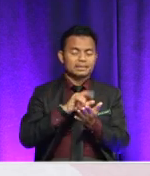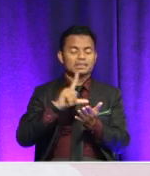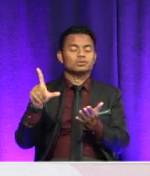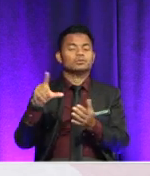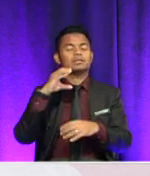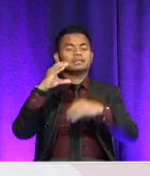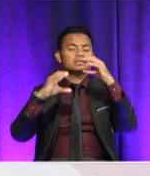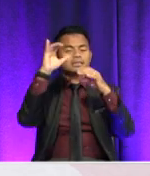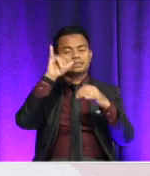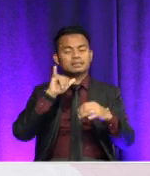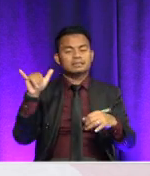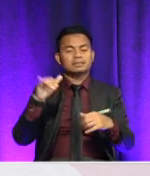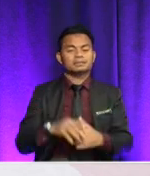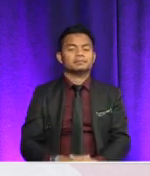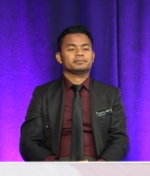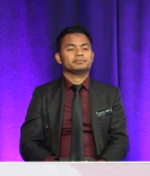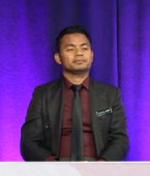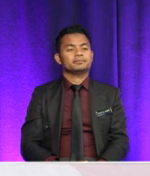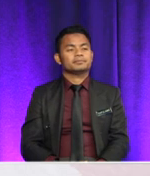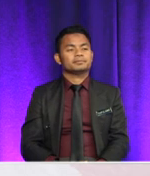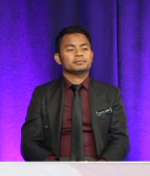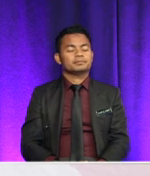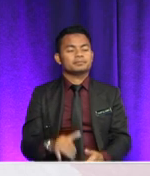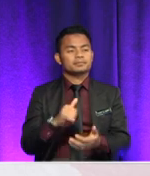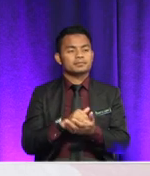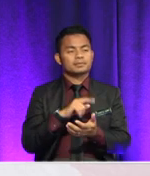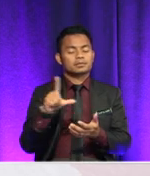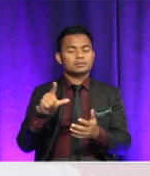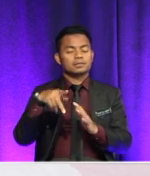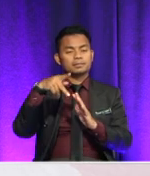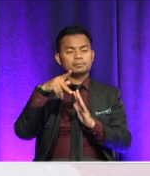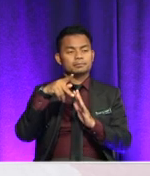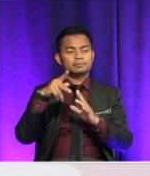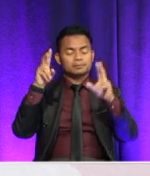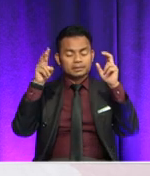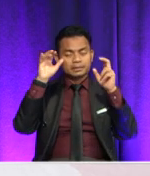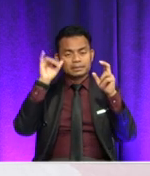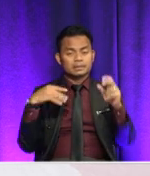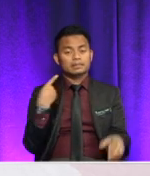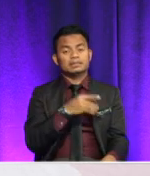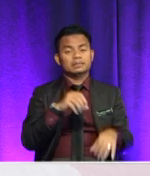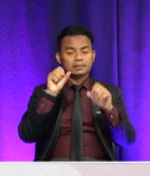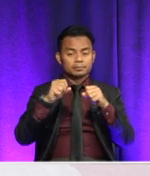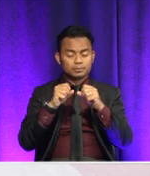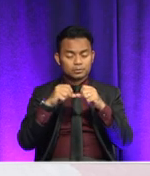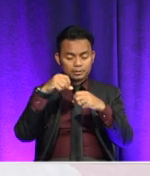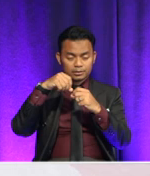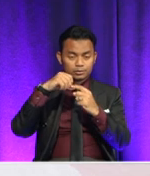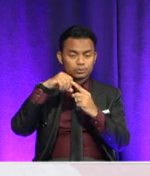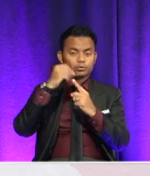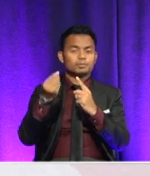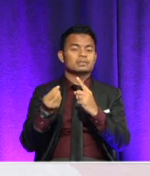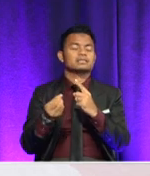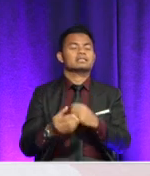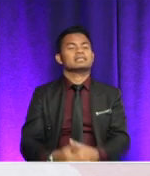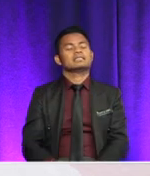campuran baik itulah dia petikkan yang kita boleh kupas ayat yang terdapat dalam itu